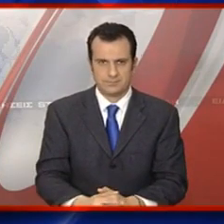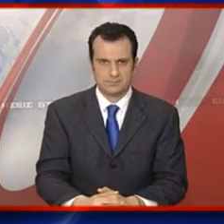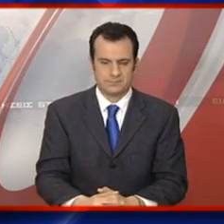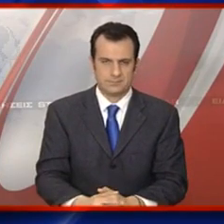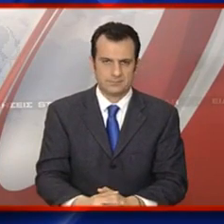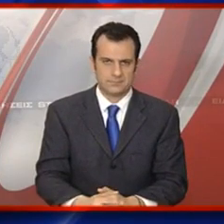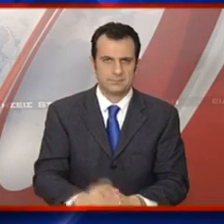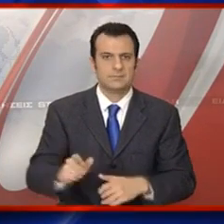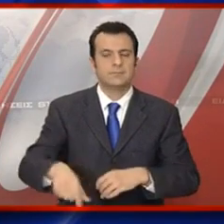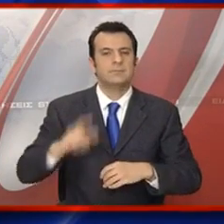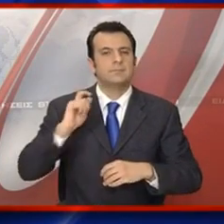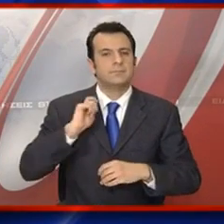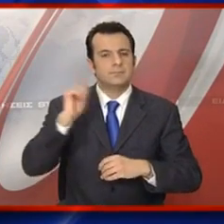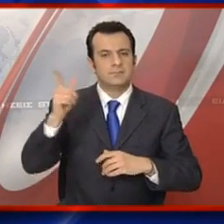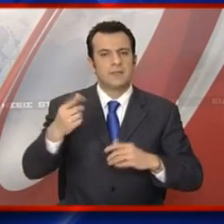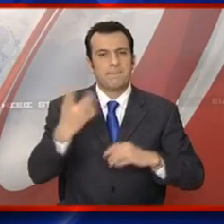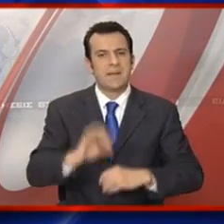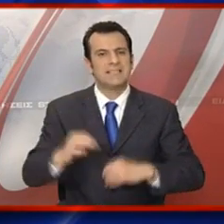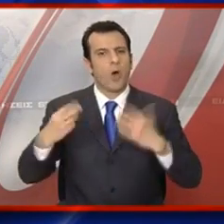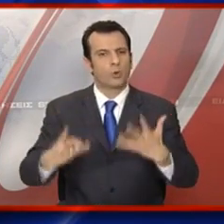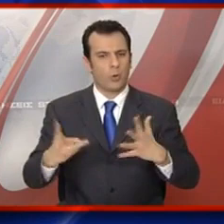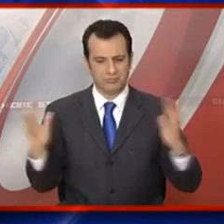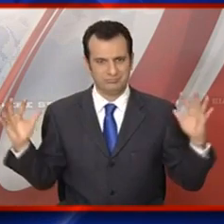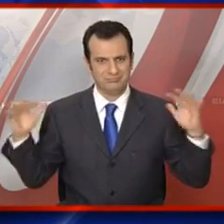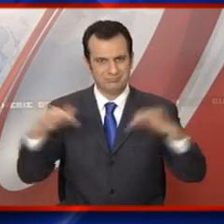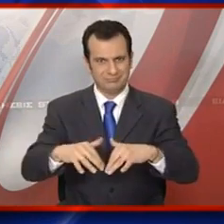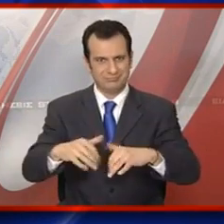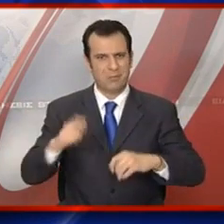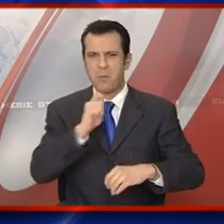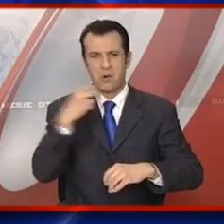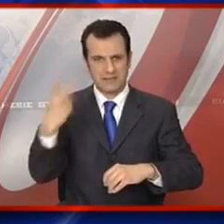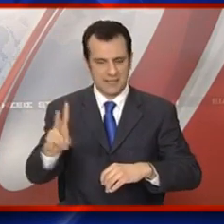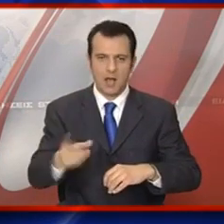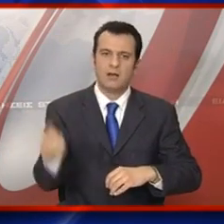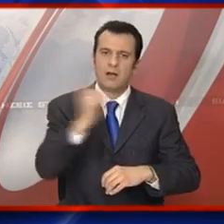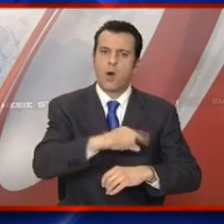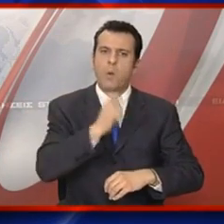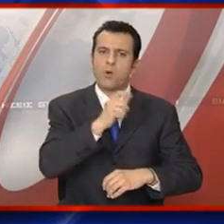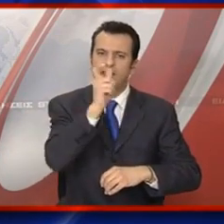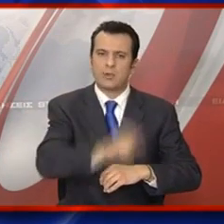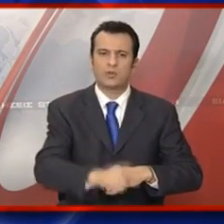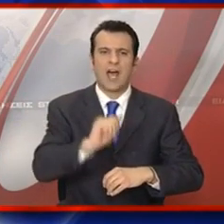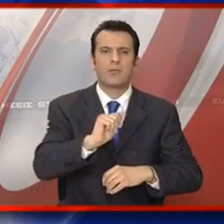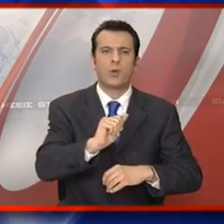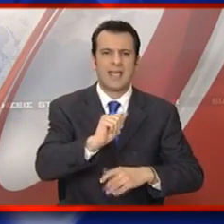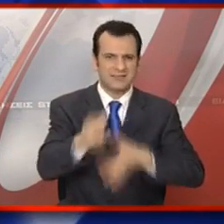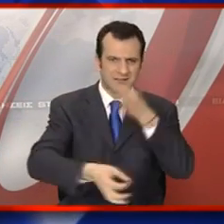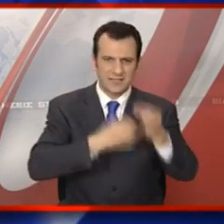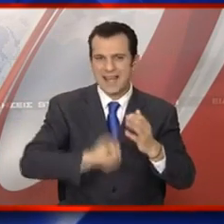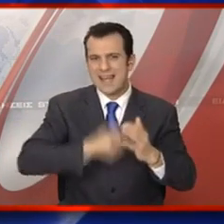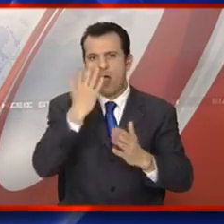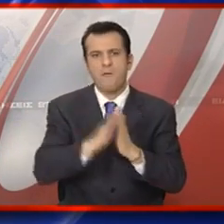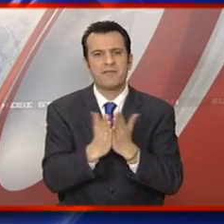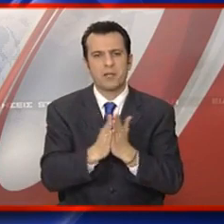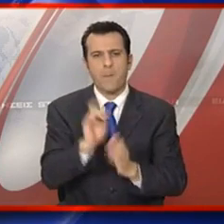Λίγα μέτρα πιο κάτω από την εκδήλωση των 58, ο Μίμης Ανδρουλάκης παρουσίασε την ίδια ώρα το νέο βιβλίο του «Μια αληθινή ιστορία για έναν πράκτορα που εργαζόταν